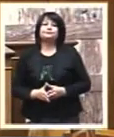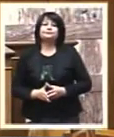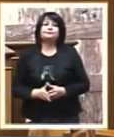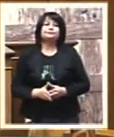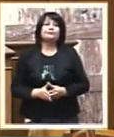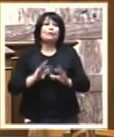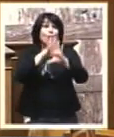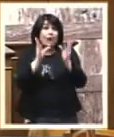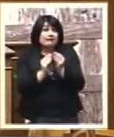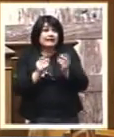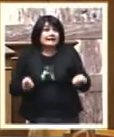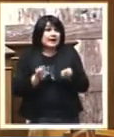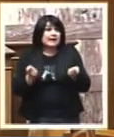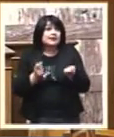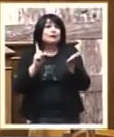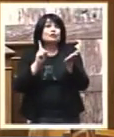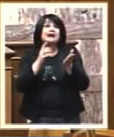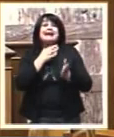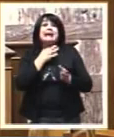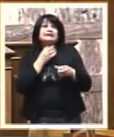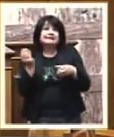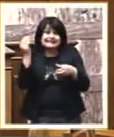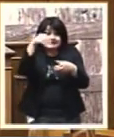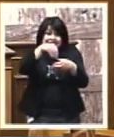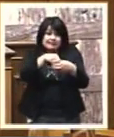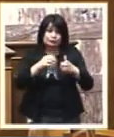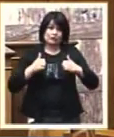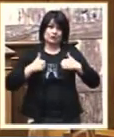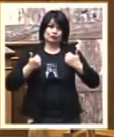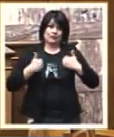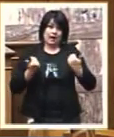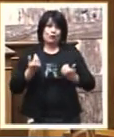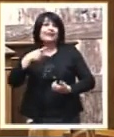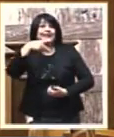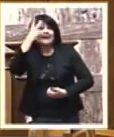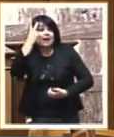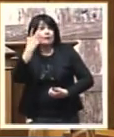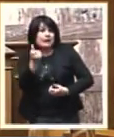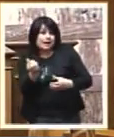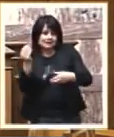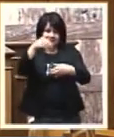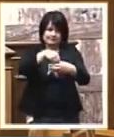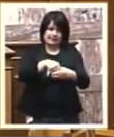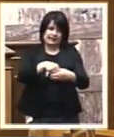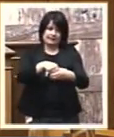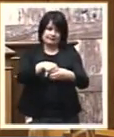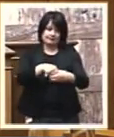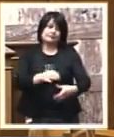Για να γίνουν όμως αυτά, χρειάζεται η συμμετοχή του νέου, το δικαίωμα της συμμετοχής. Γι' αυτό